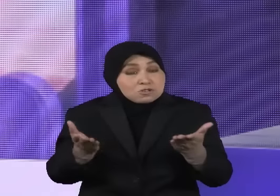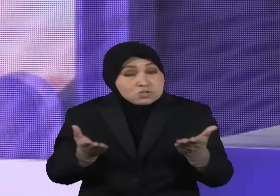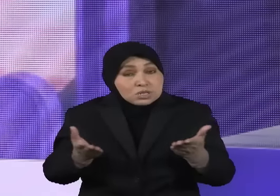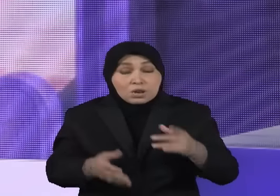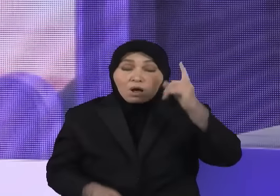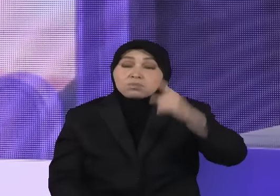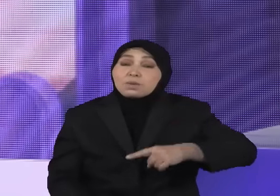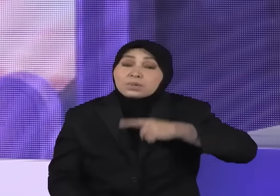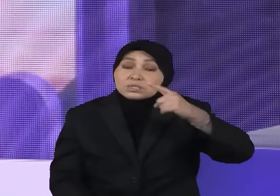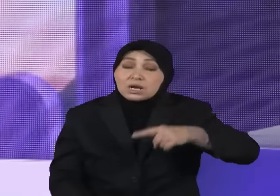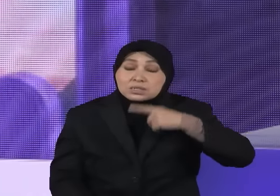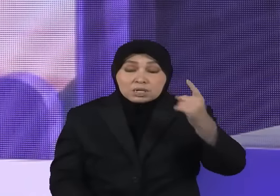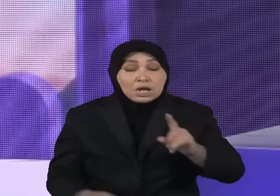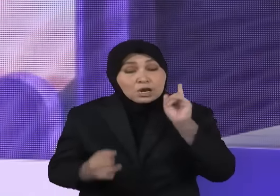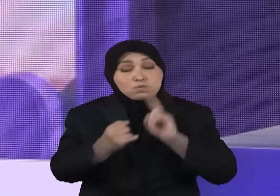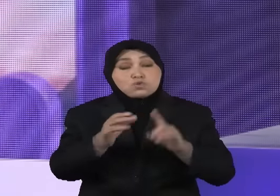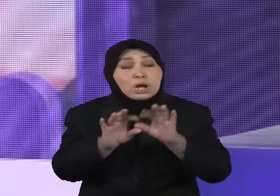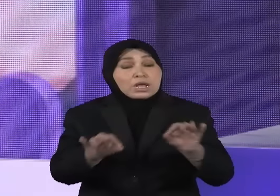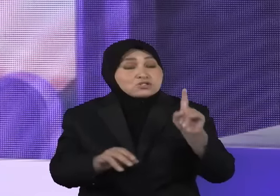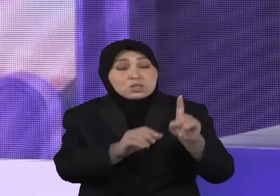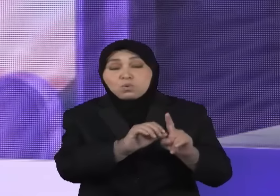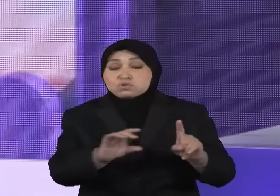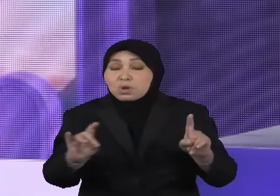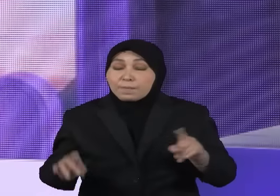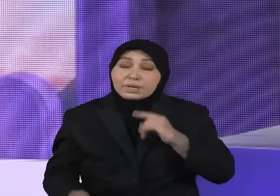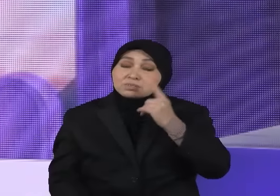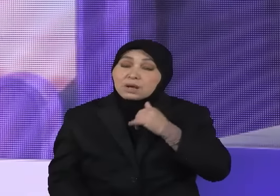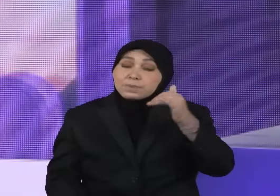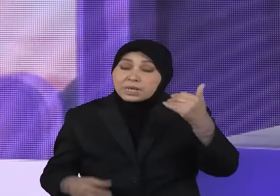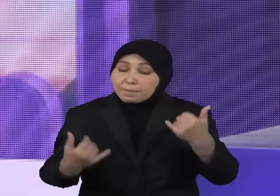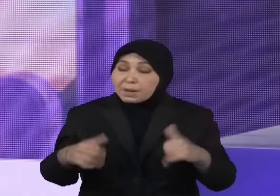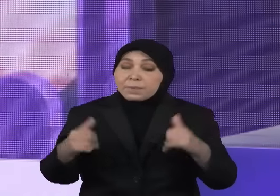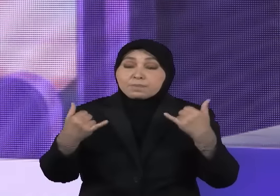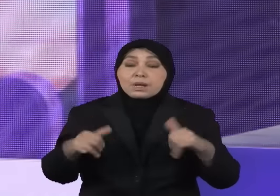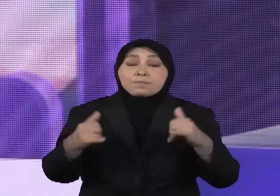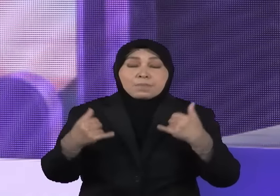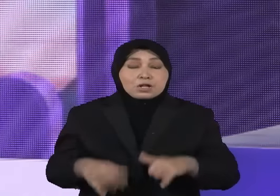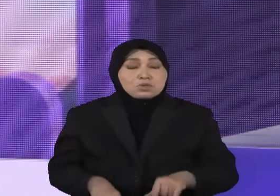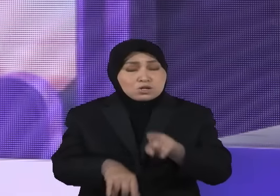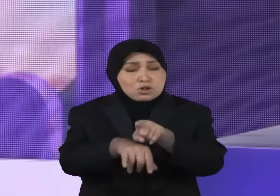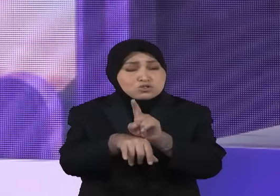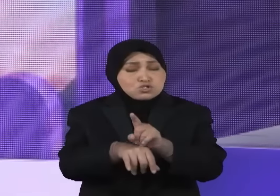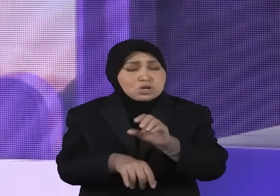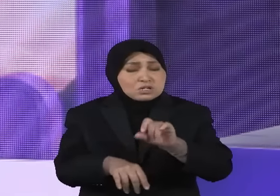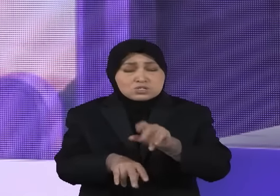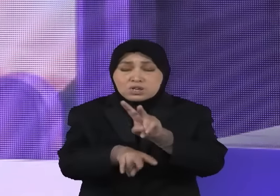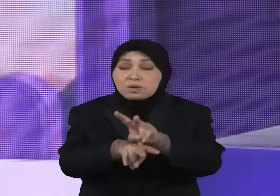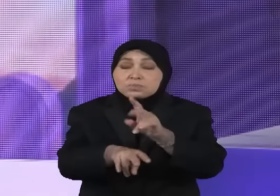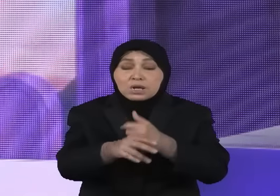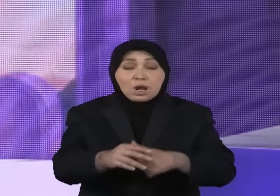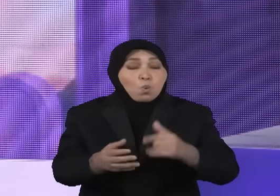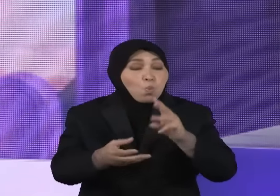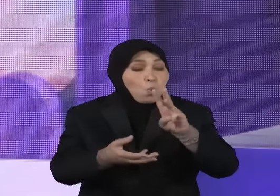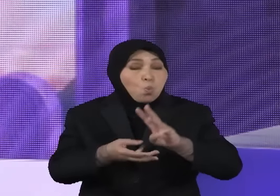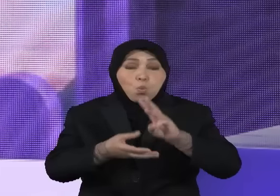Allah menyatakan di hujung ayat 108, sesiapa yang mempermain-mainkan syahadah ataupun kesaksian wasiat